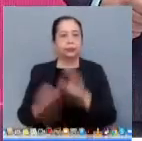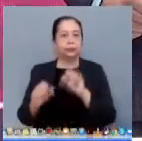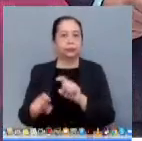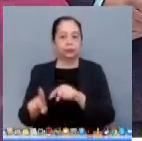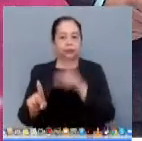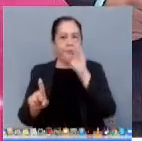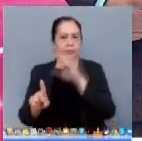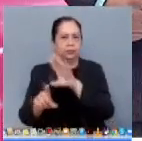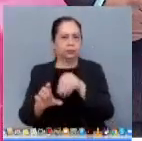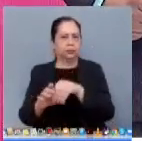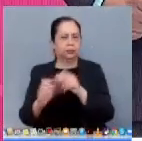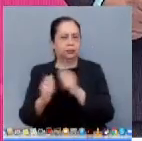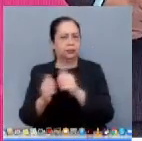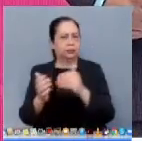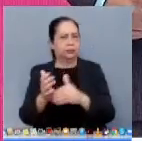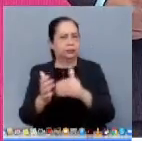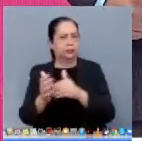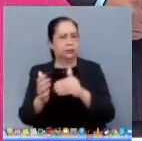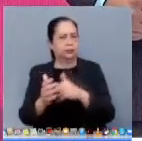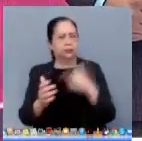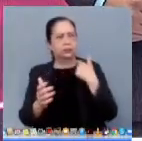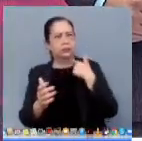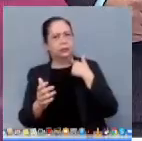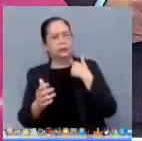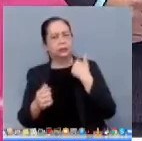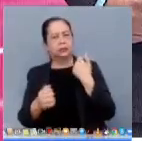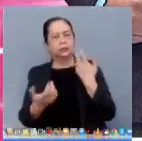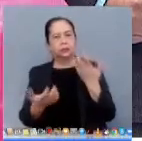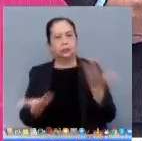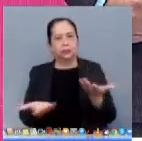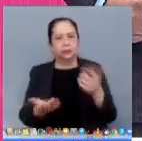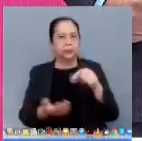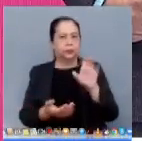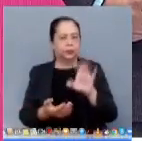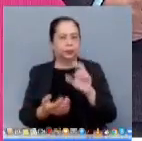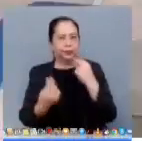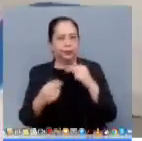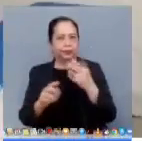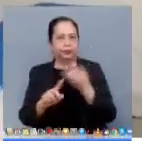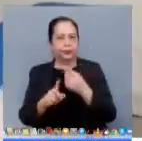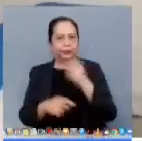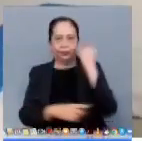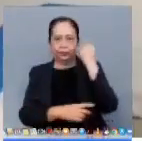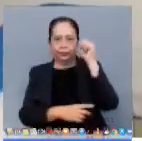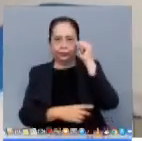sa serye ng pang-hold up sa Quezon City. Yan ang unang balita ni James Agustin.